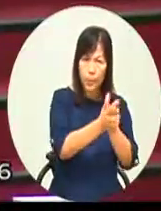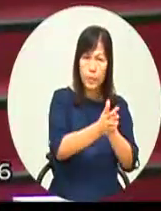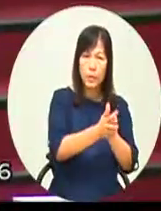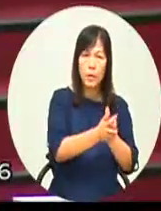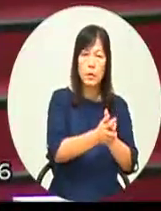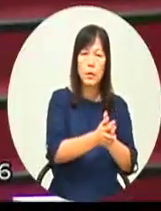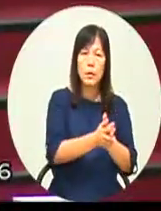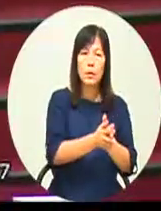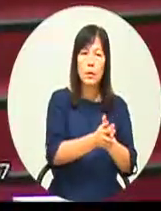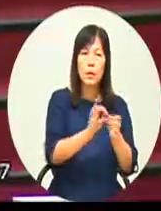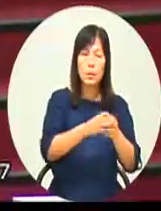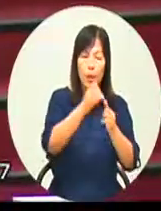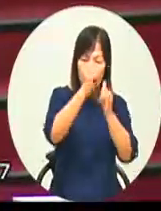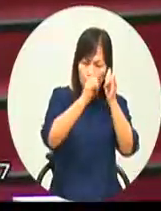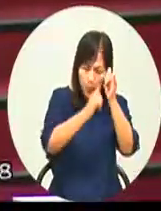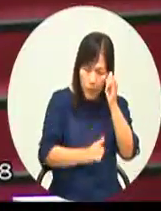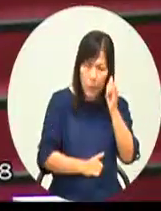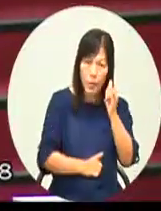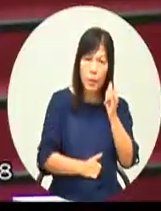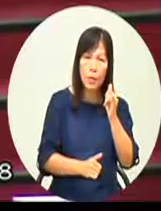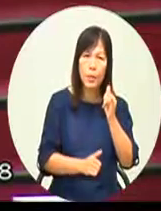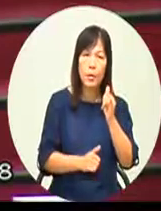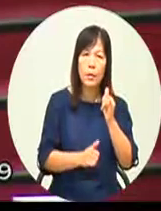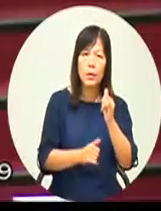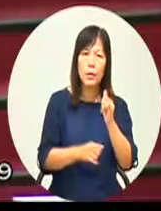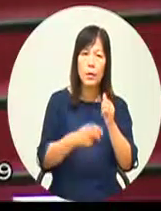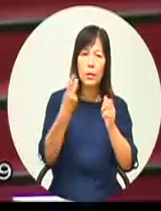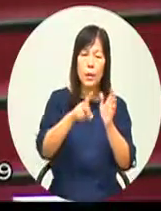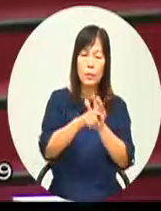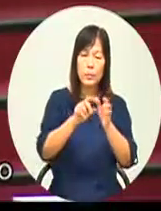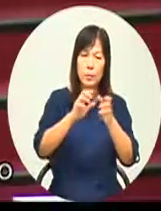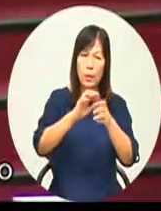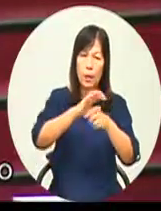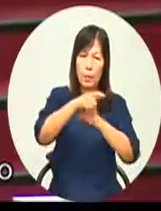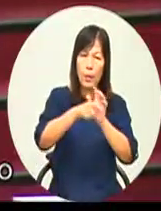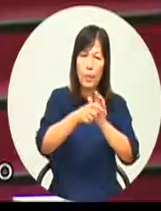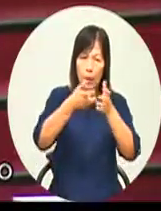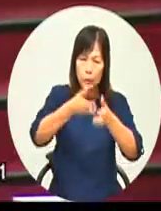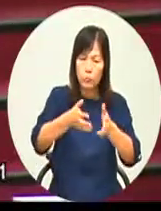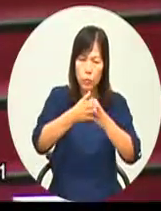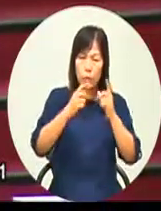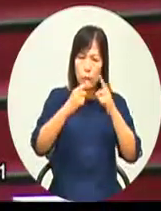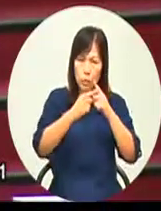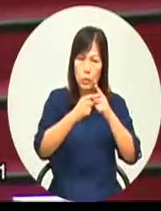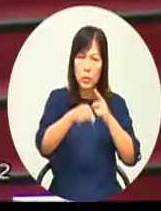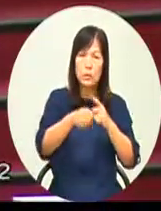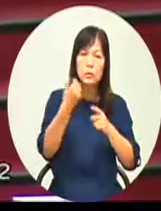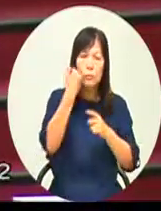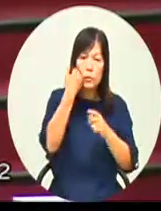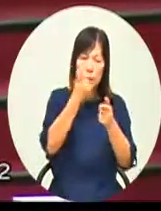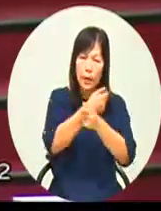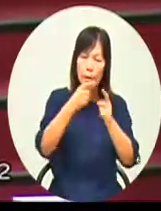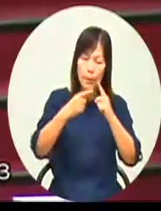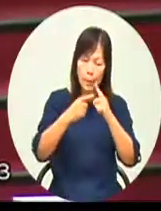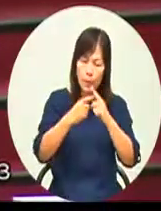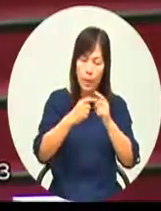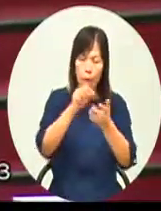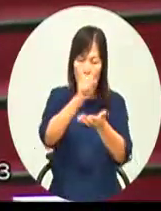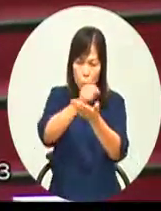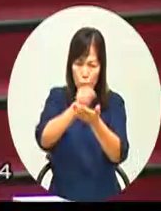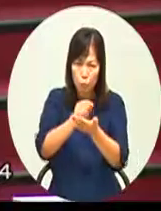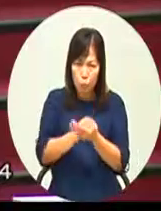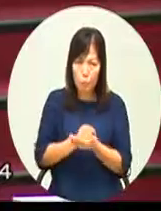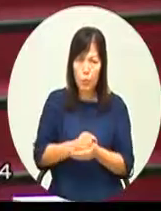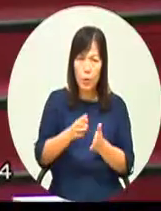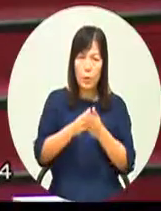的历史背景，包括它的重要的人物，那么做记录放